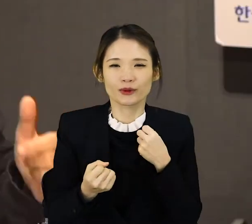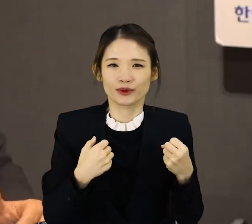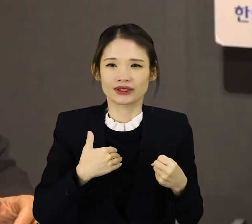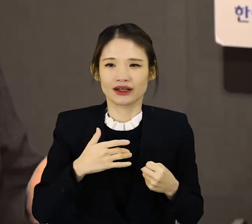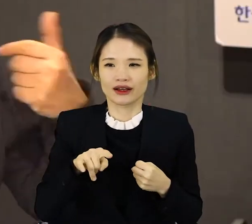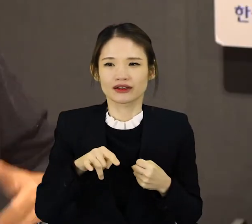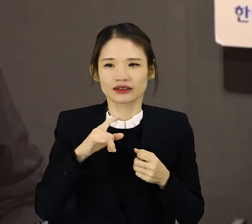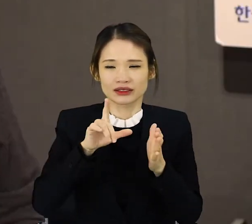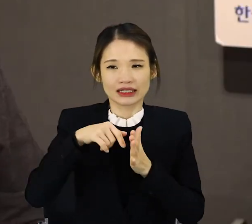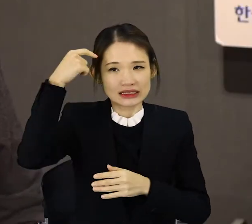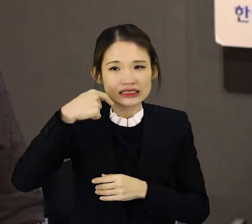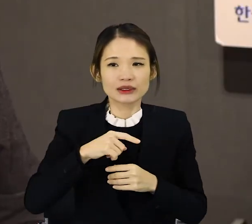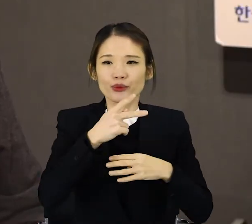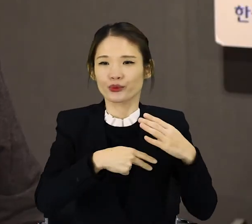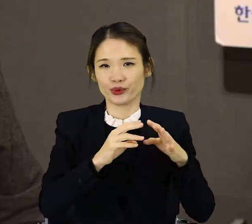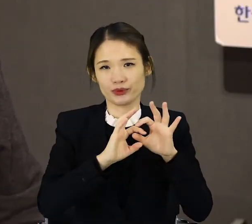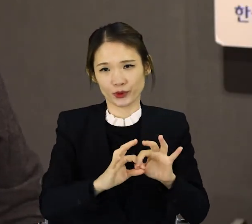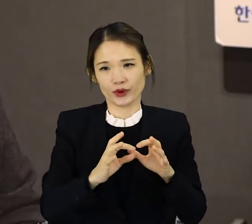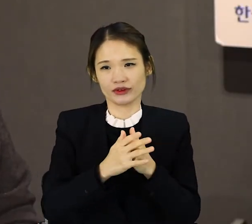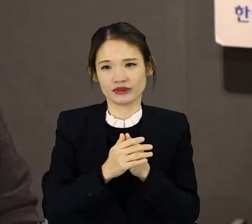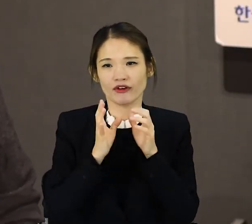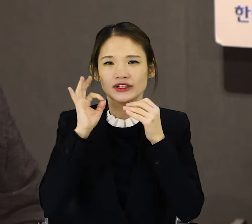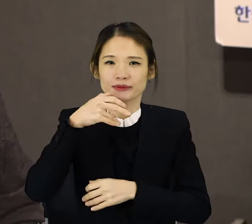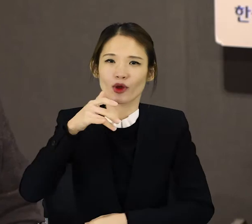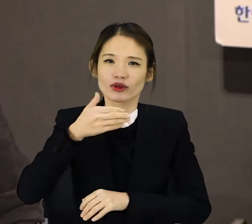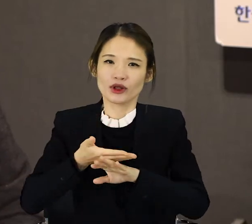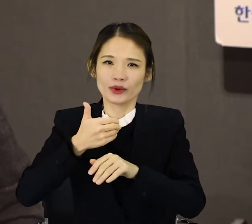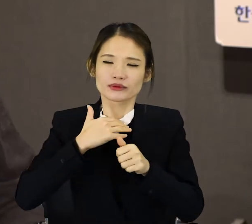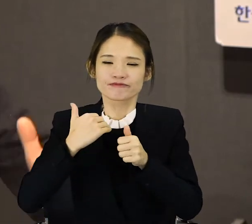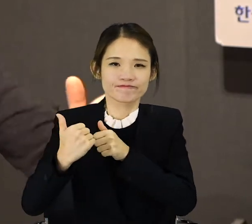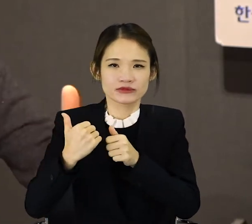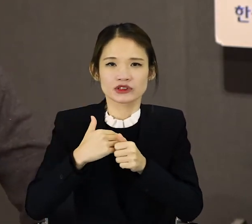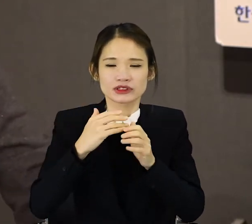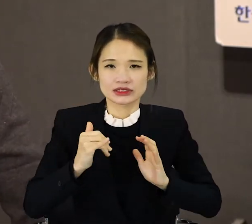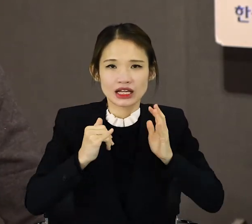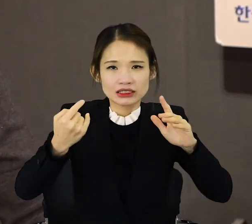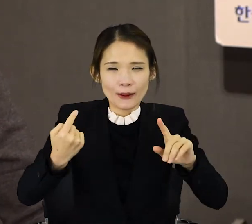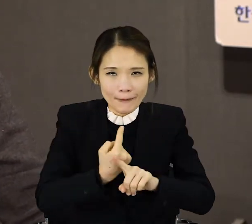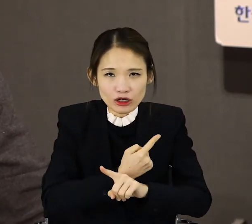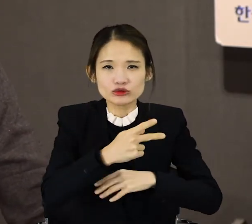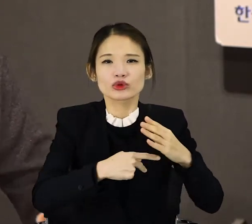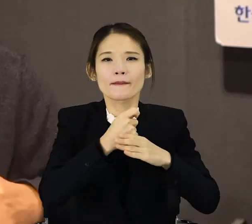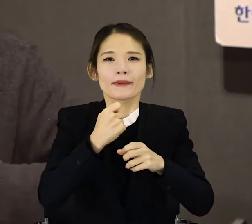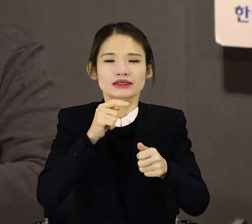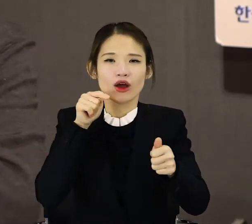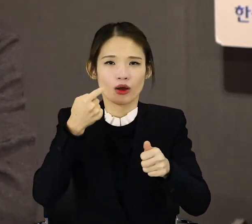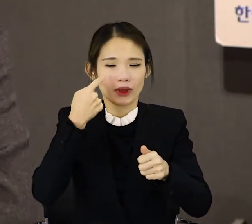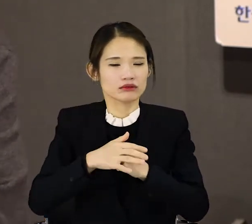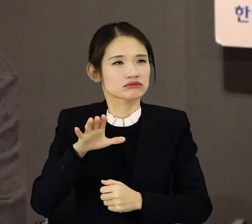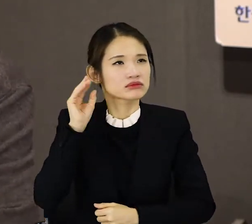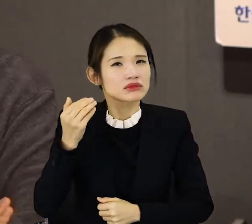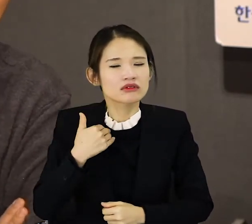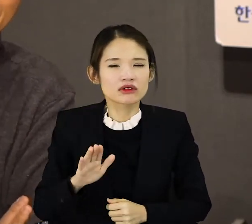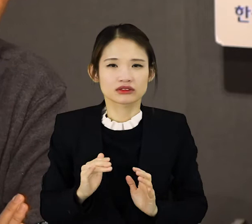불구하고 제가 그때 느낌표에서 이제 딱 그 김영희 선배님이 저를 불러놓고 민식아 세상을 바꾸는 프로그램을 만들어봤다. 그런데 제가 자